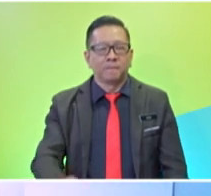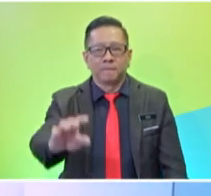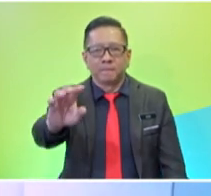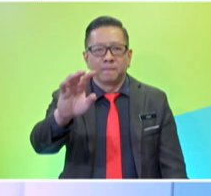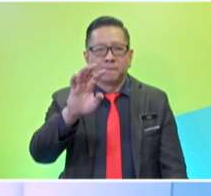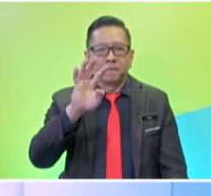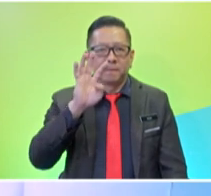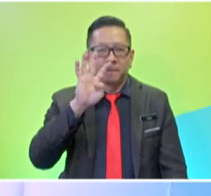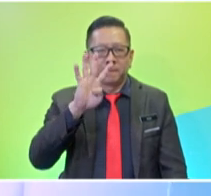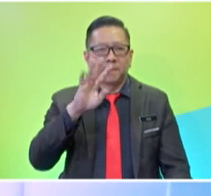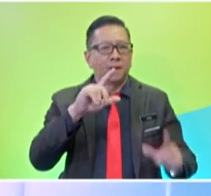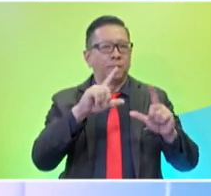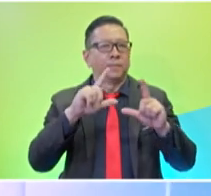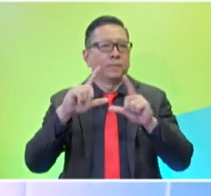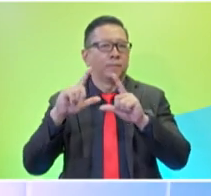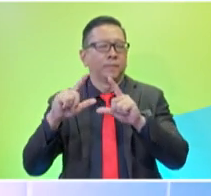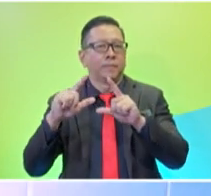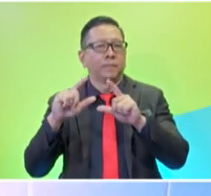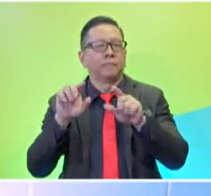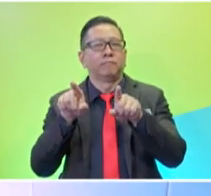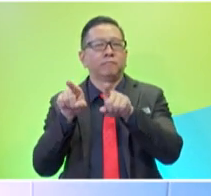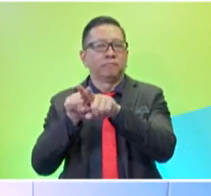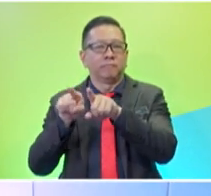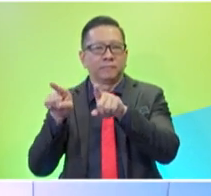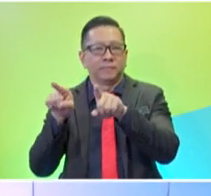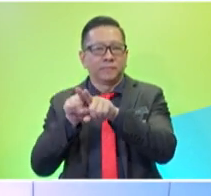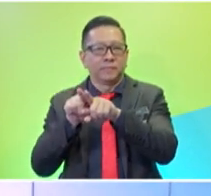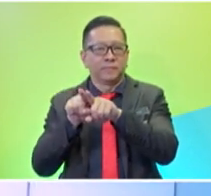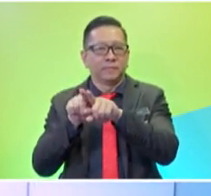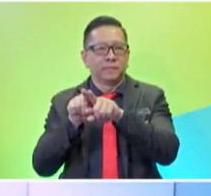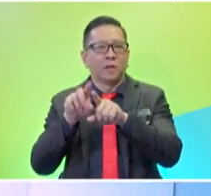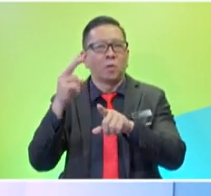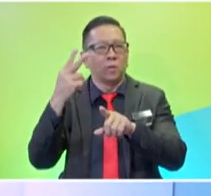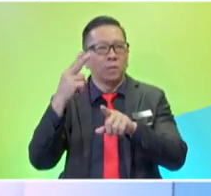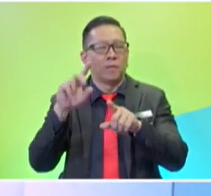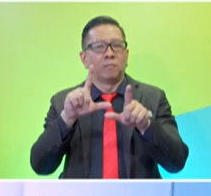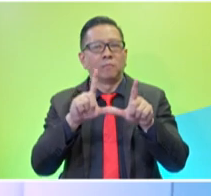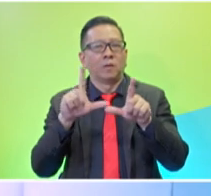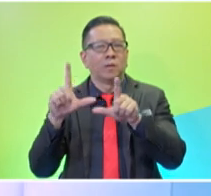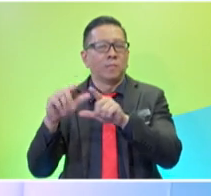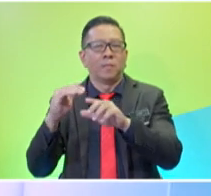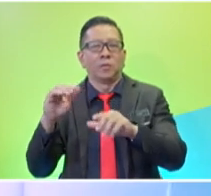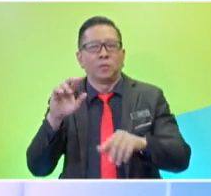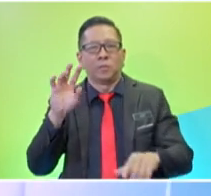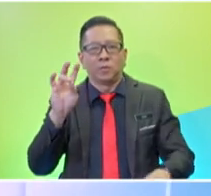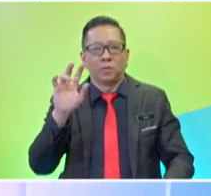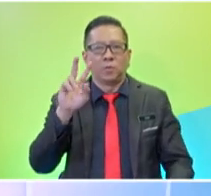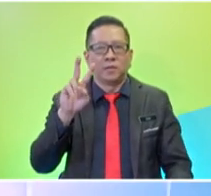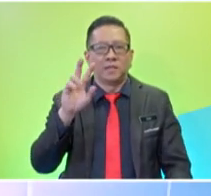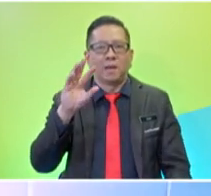24 cm bersamaan dengan 12 blok 72 cm